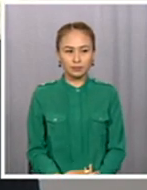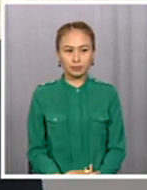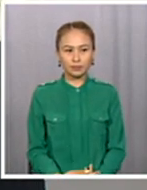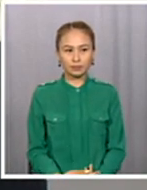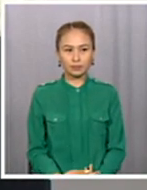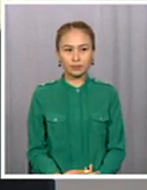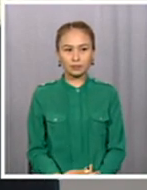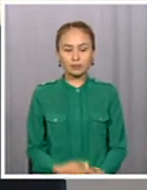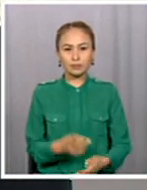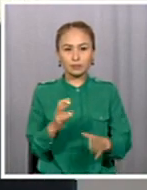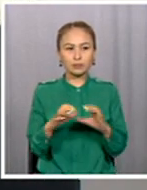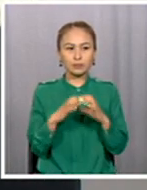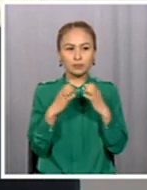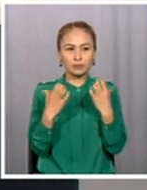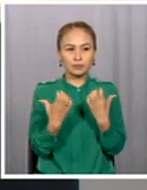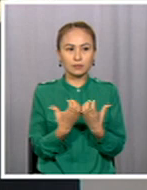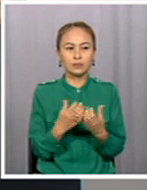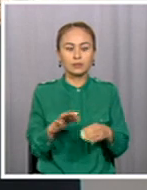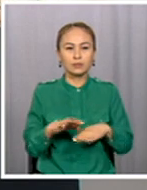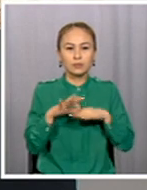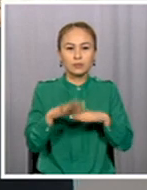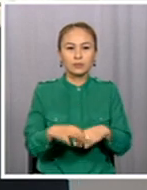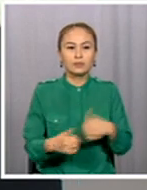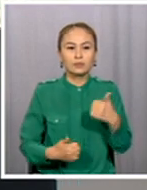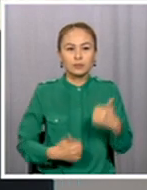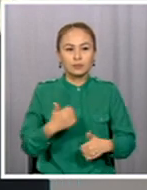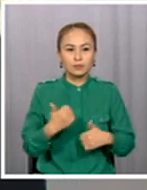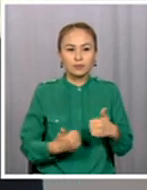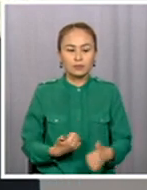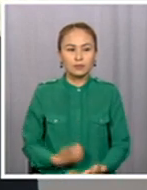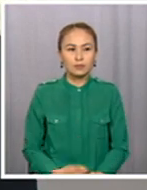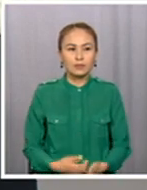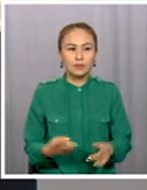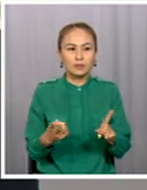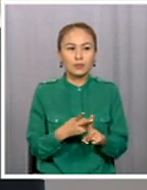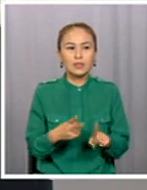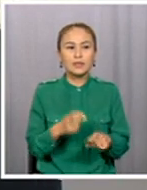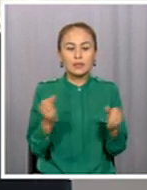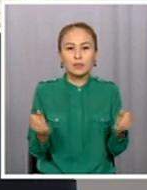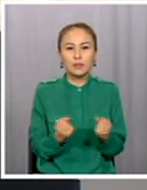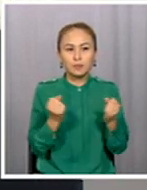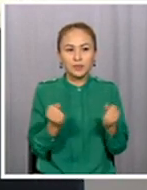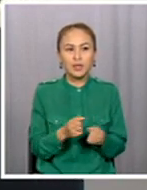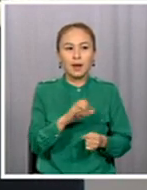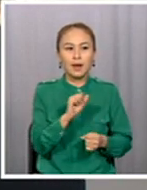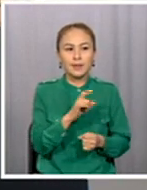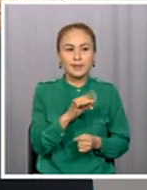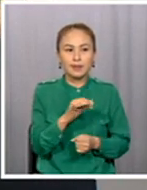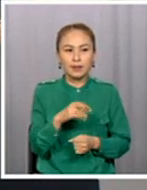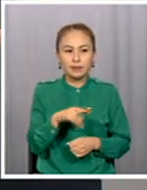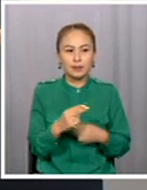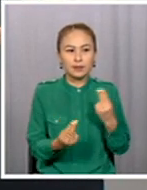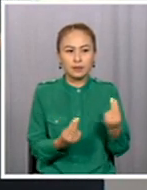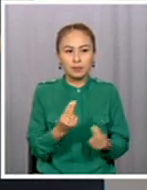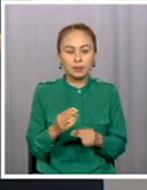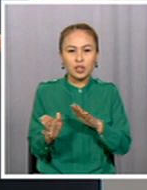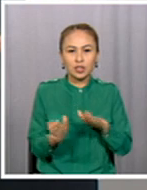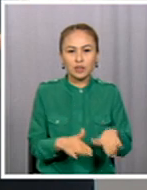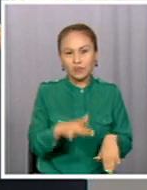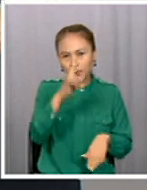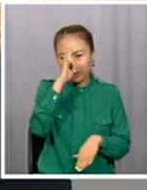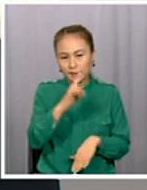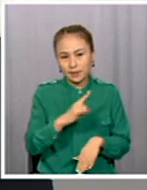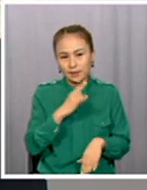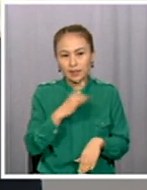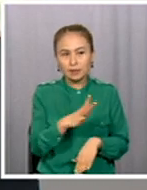предложение. На стадионе проводились соревнования. Второе предложение. Зимние азиатские игры прошли в Казахстане.